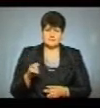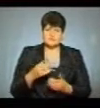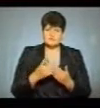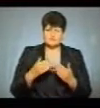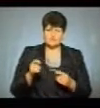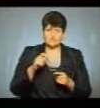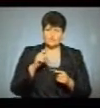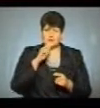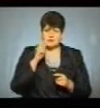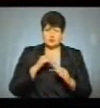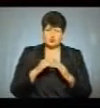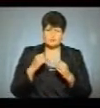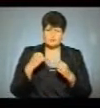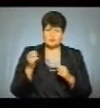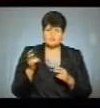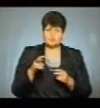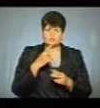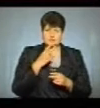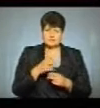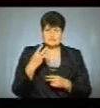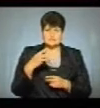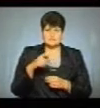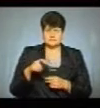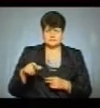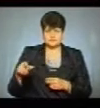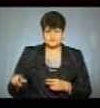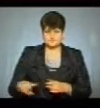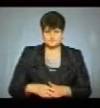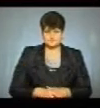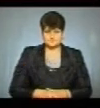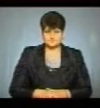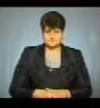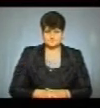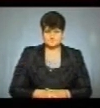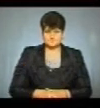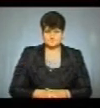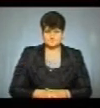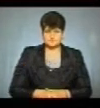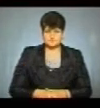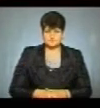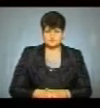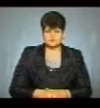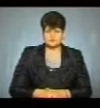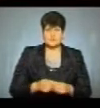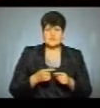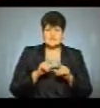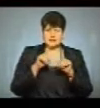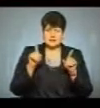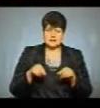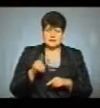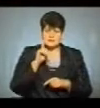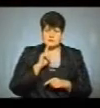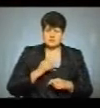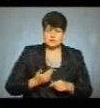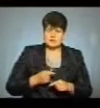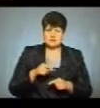прийшли подивитися 30 осіб, повідомила Зоряна Олендер. Більше про це Богдан Буденчук розповість. Ця картина «Смак життя».